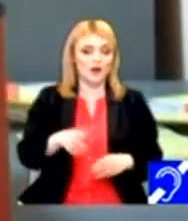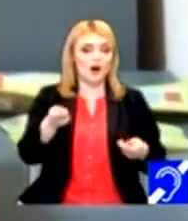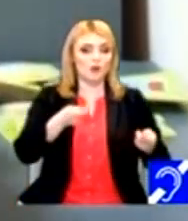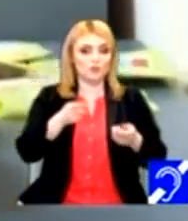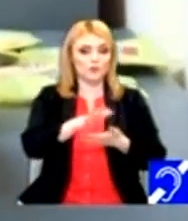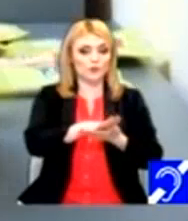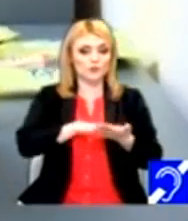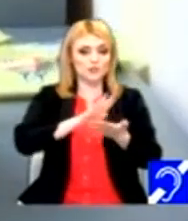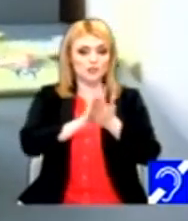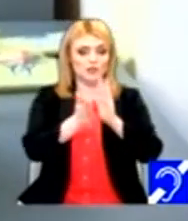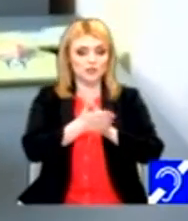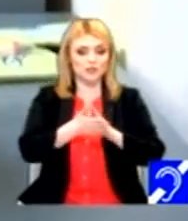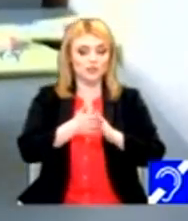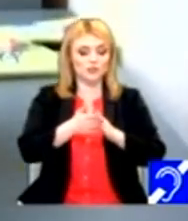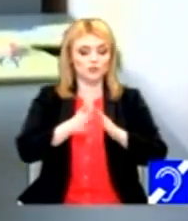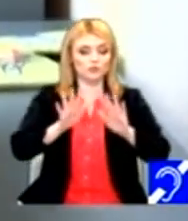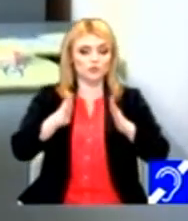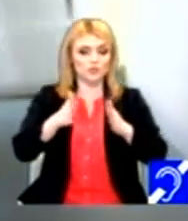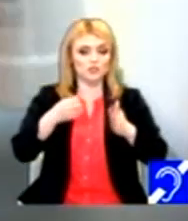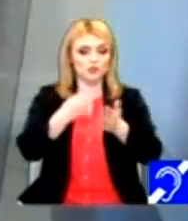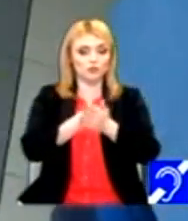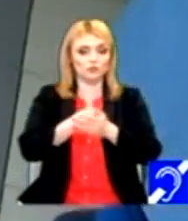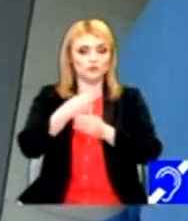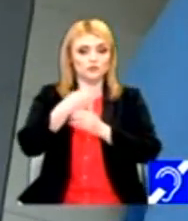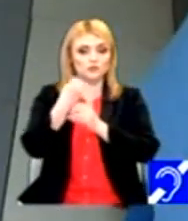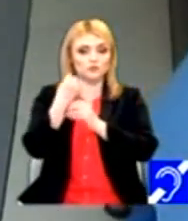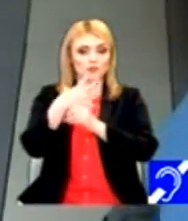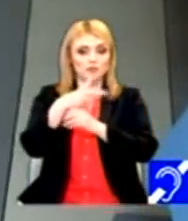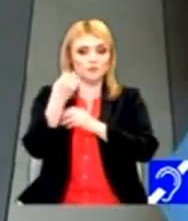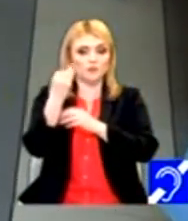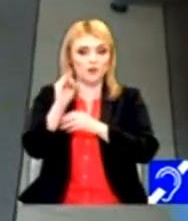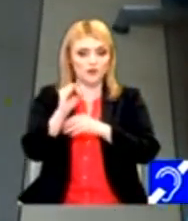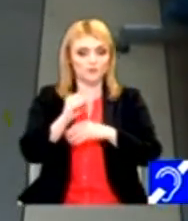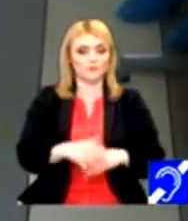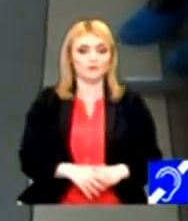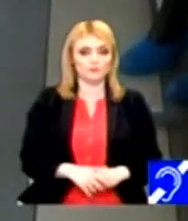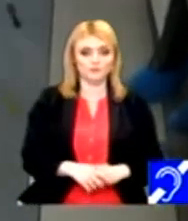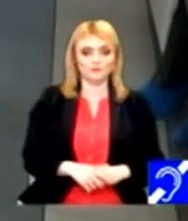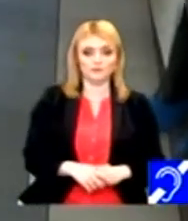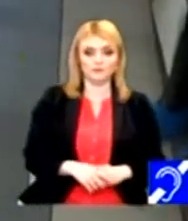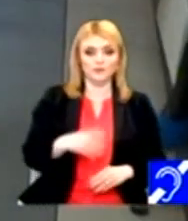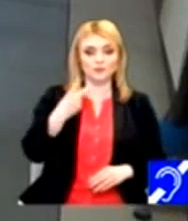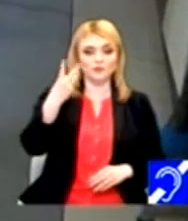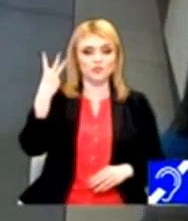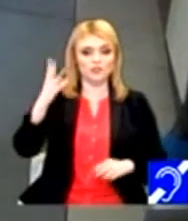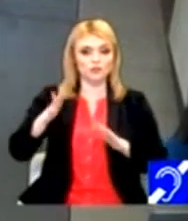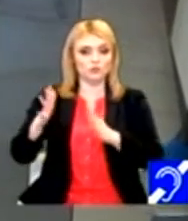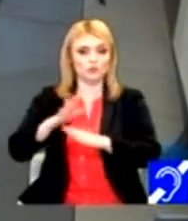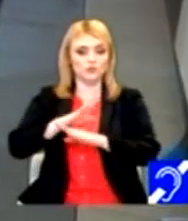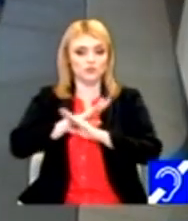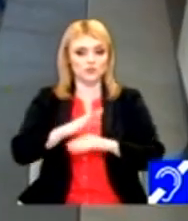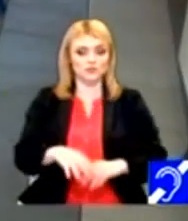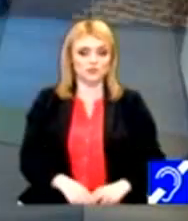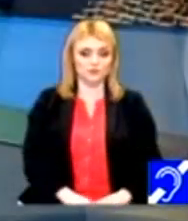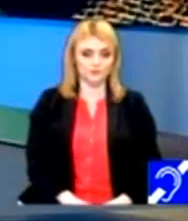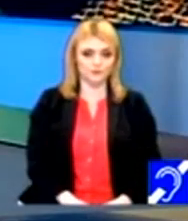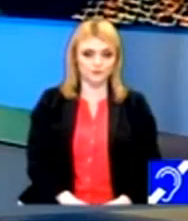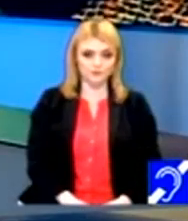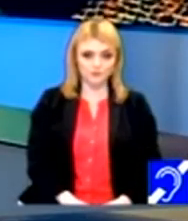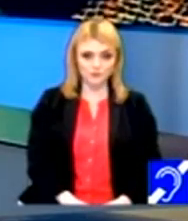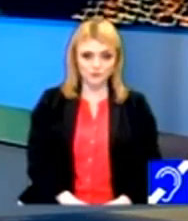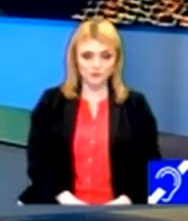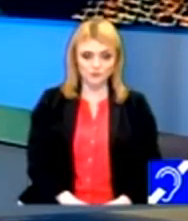Restricții tot mai dure la Soroca, municipiul aflat pe locul 3 în Republica Moldova după numărul de îmbolnăviri cu COVID-19. În